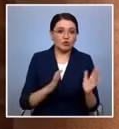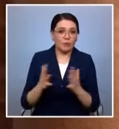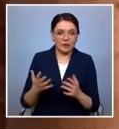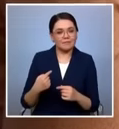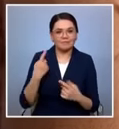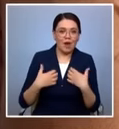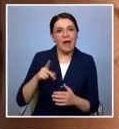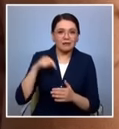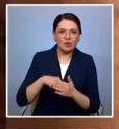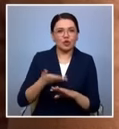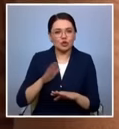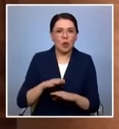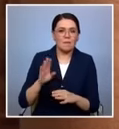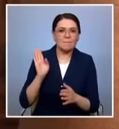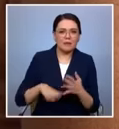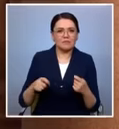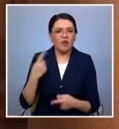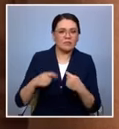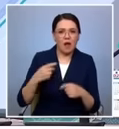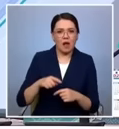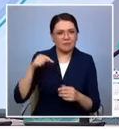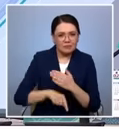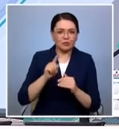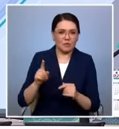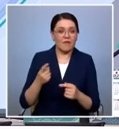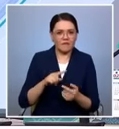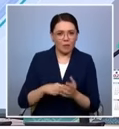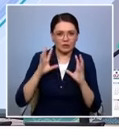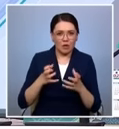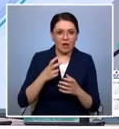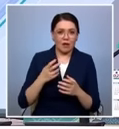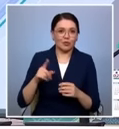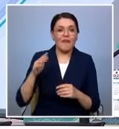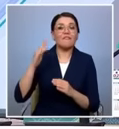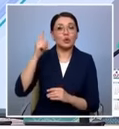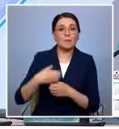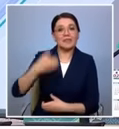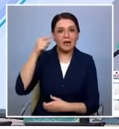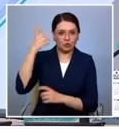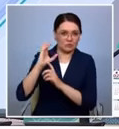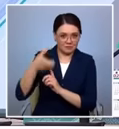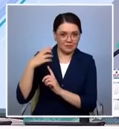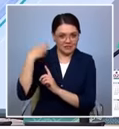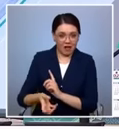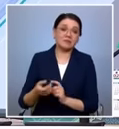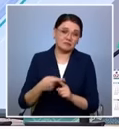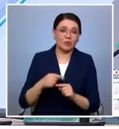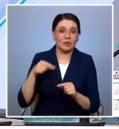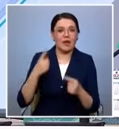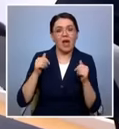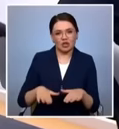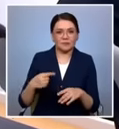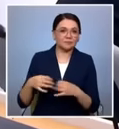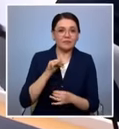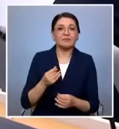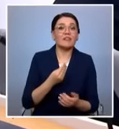Ну, знаете, это очень симптоматично. Многие люди, которые прочитали в жизни одну или две книжки, говорят, что их